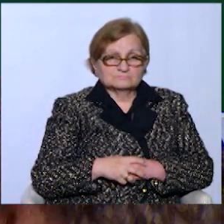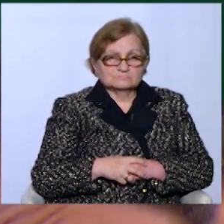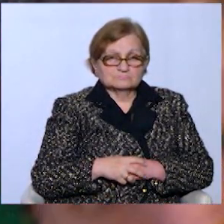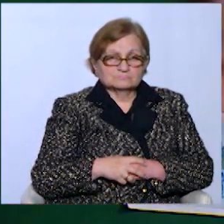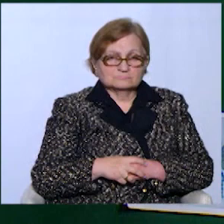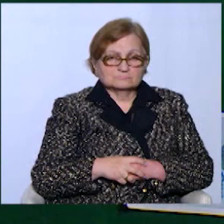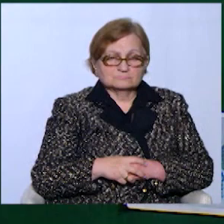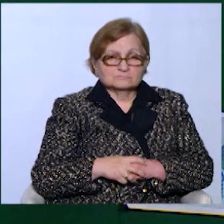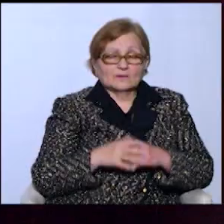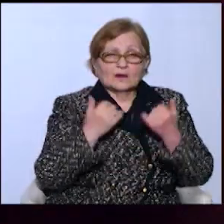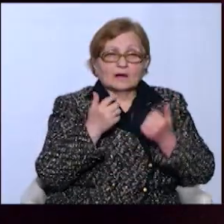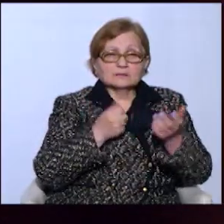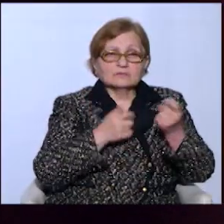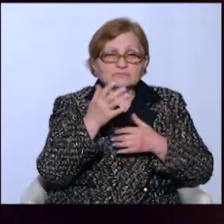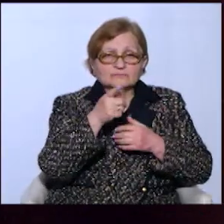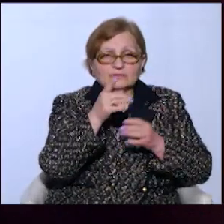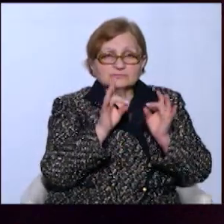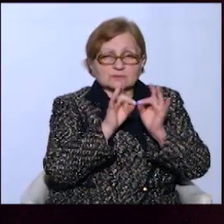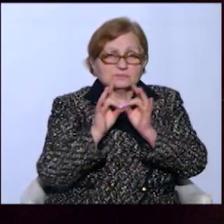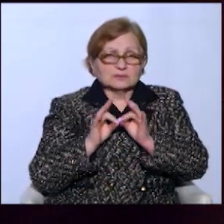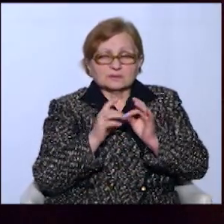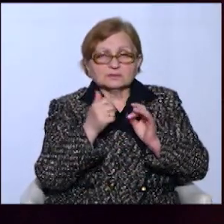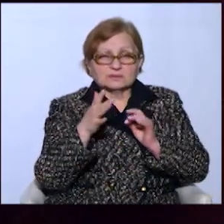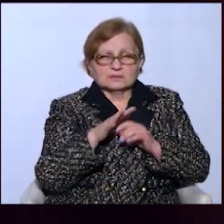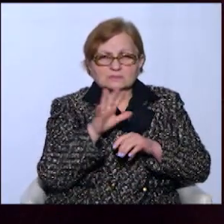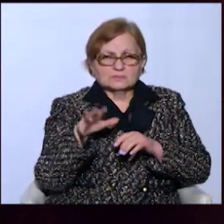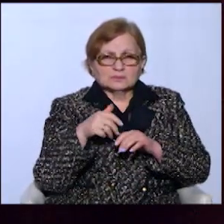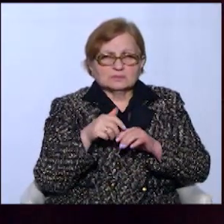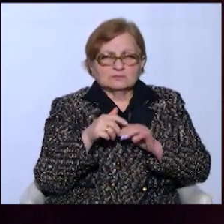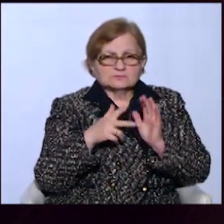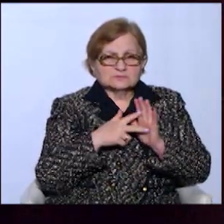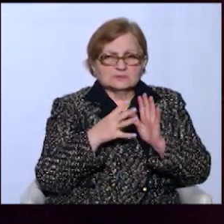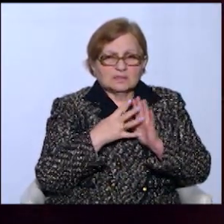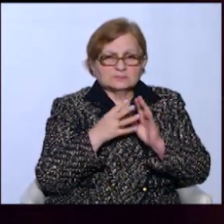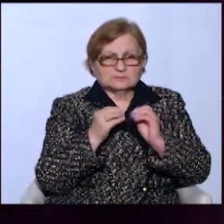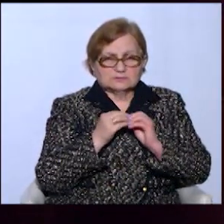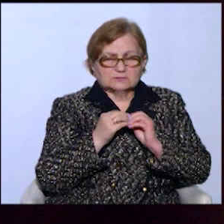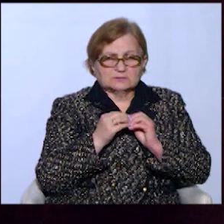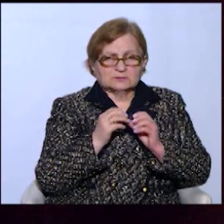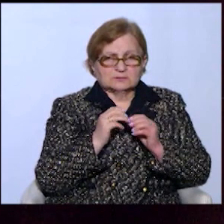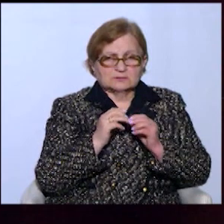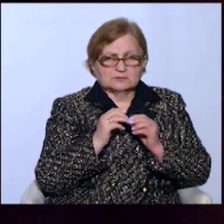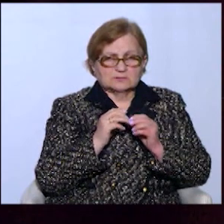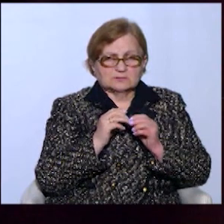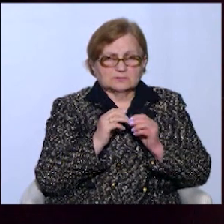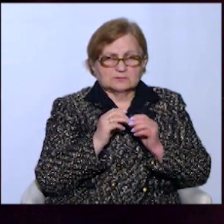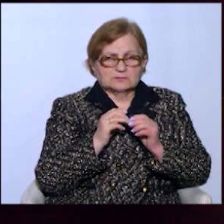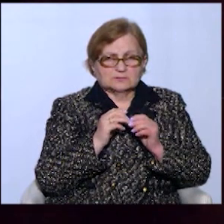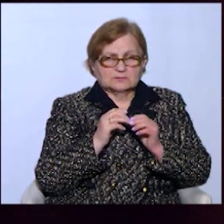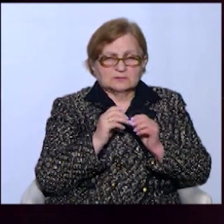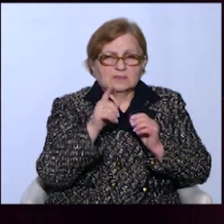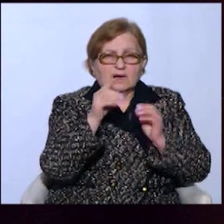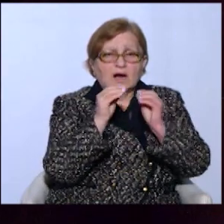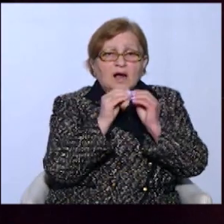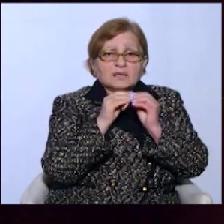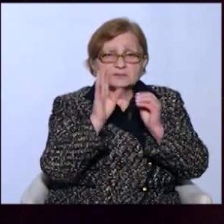ახლა დავითვალოთ 10 ლარიანები. 1 2 3 4 5 6 7 8 9 და 10. 10 ცალ 10 ლარიანს მოხსნი